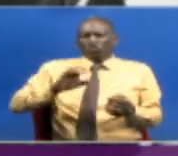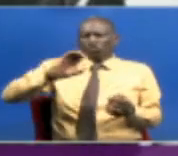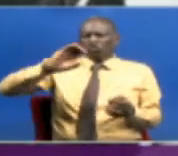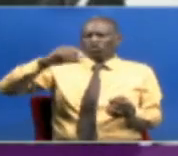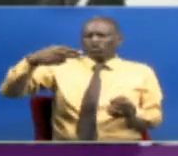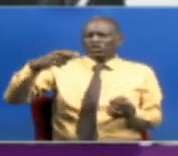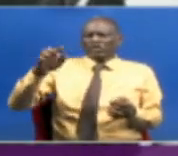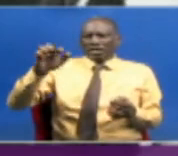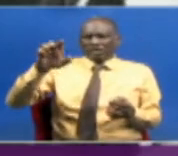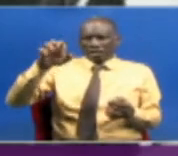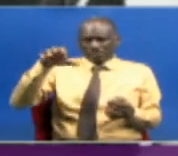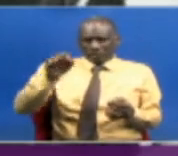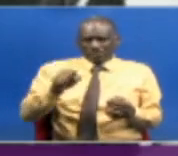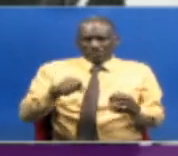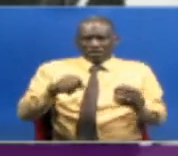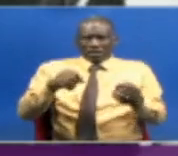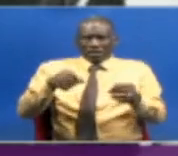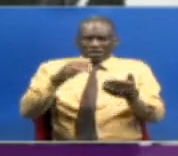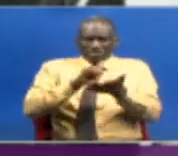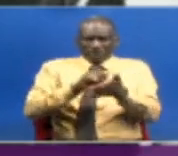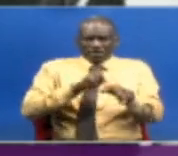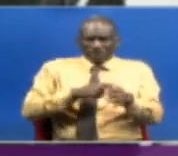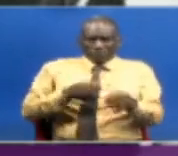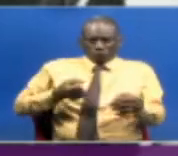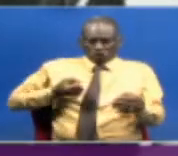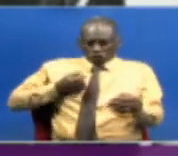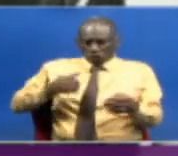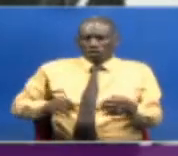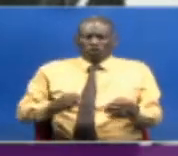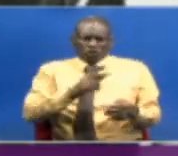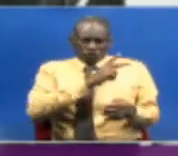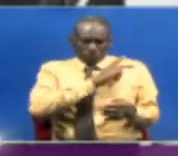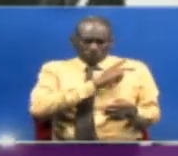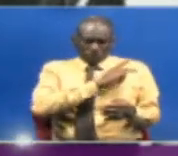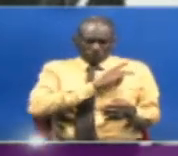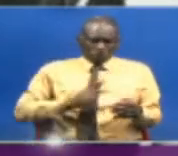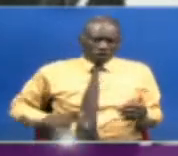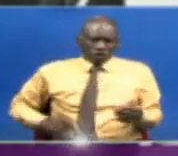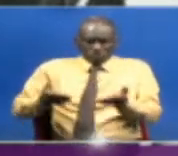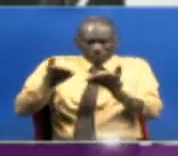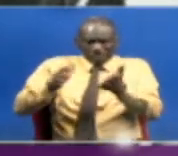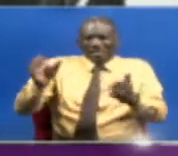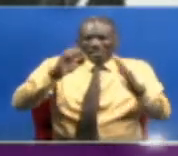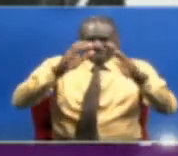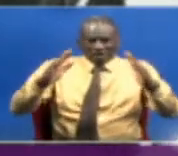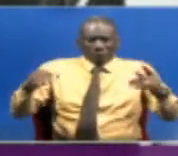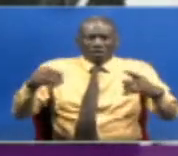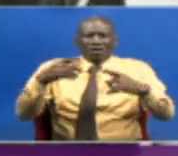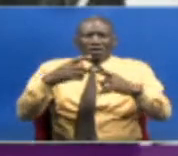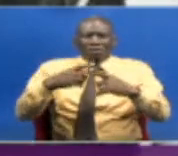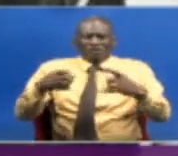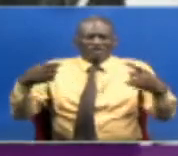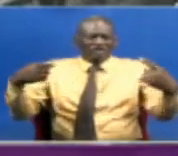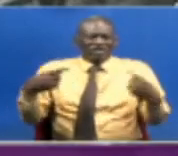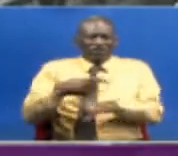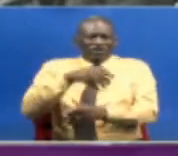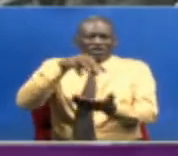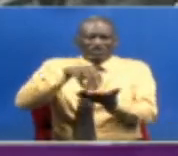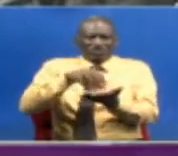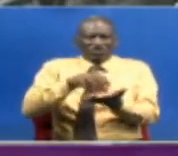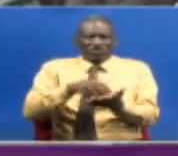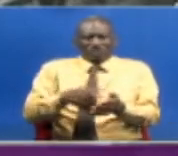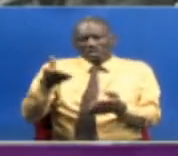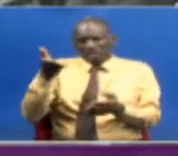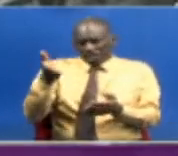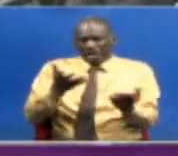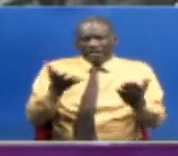wakati huo akiwa binti mfalme Elizabeth wa pili, alikuwa papa hapa ikulu, ila kwenye mazingara tofauti mno. Ni hapa